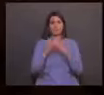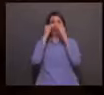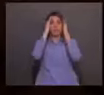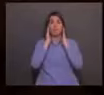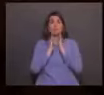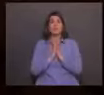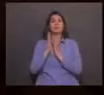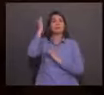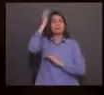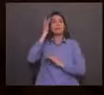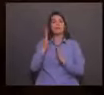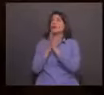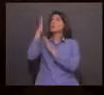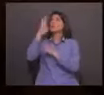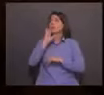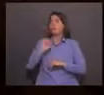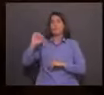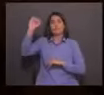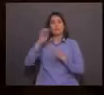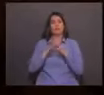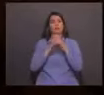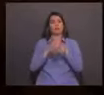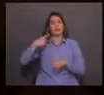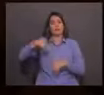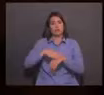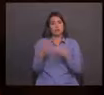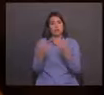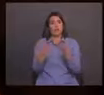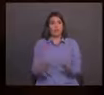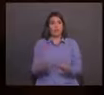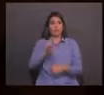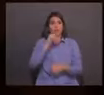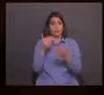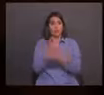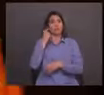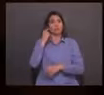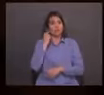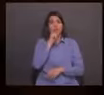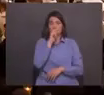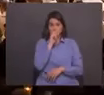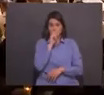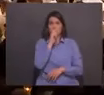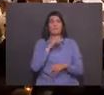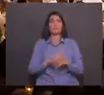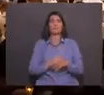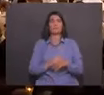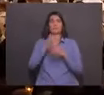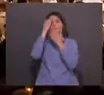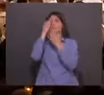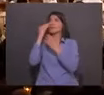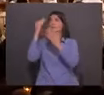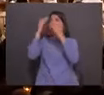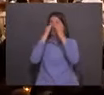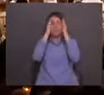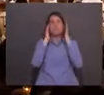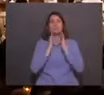Maria, Mãe de Deus, rogai por nós, pecadores, agora e na hora da nossa morte. Amém. Santa Maria, plena de